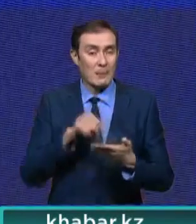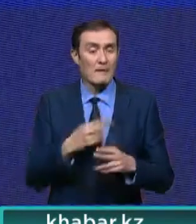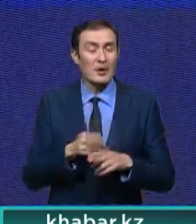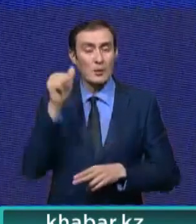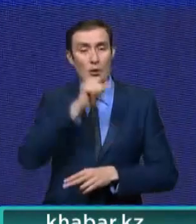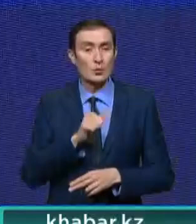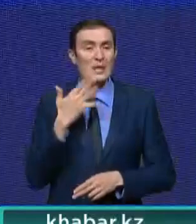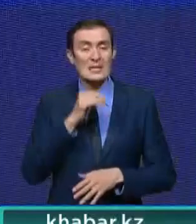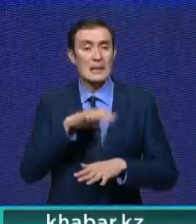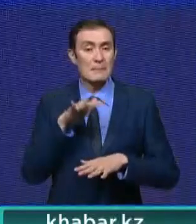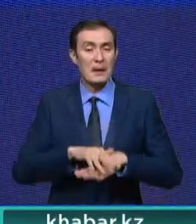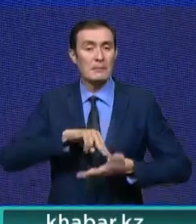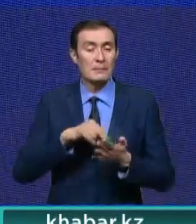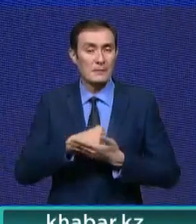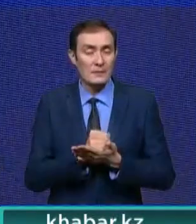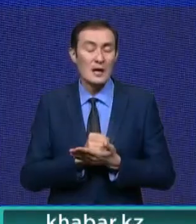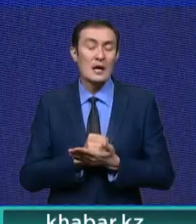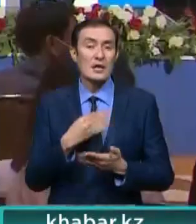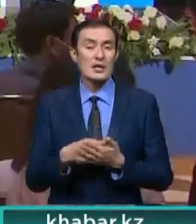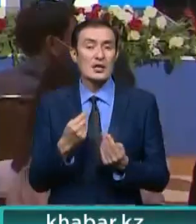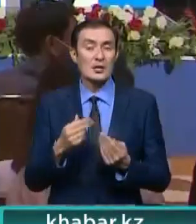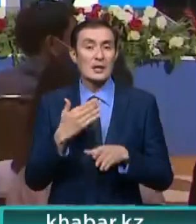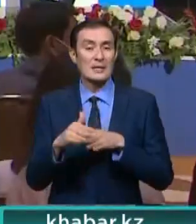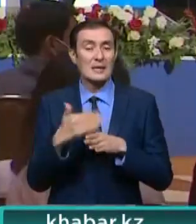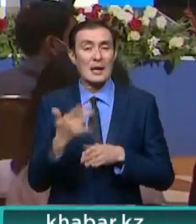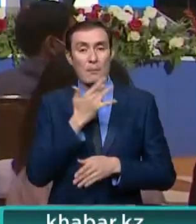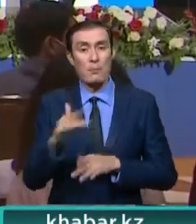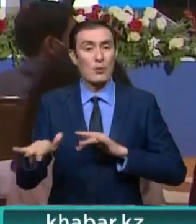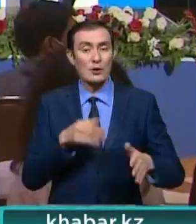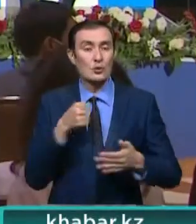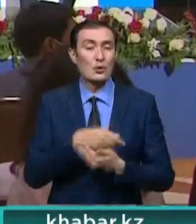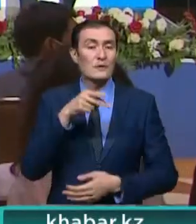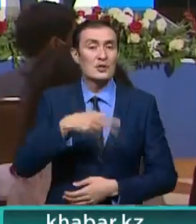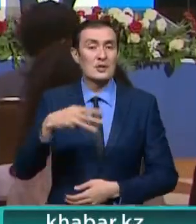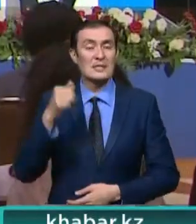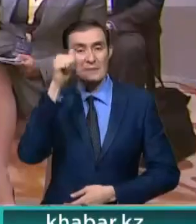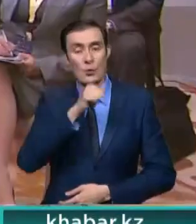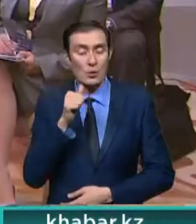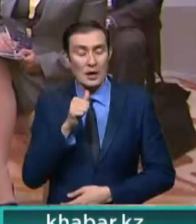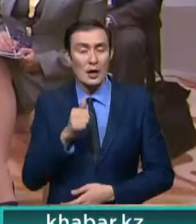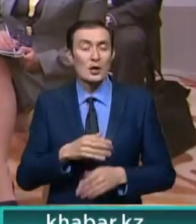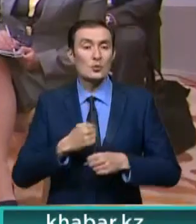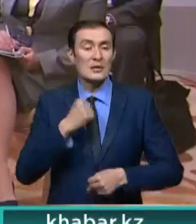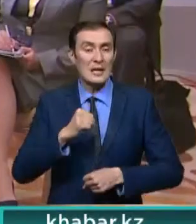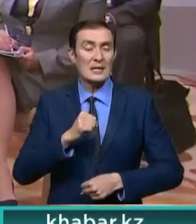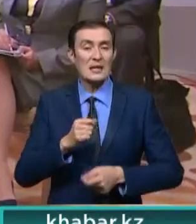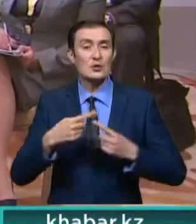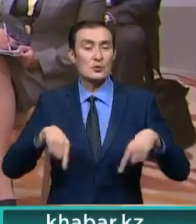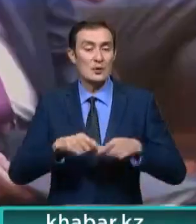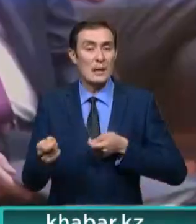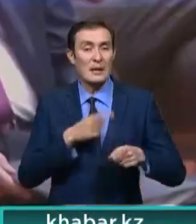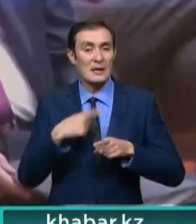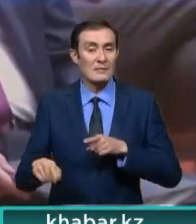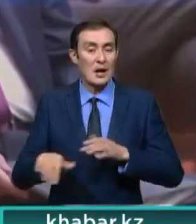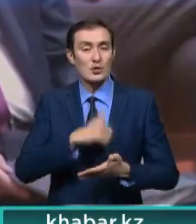году Национальный банк утвердил стратегию денежно-кредитной политики до 2030 года. В ней три ключевых направления – усиление институциональной и